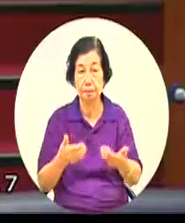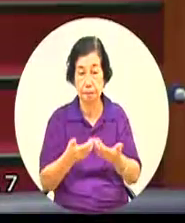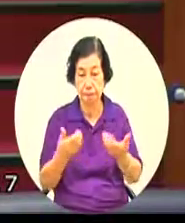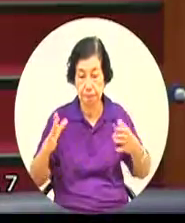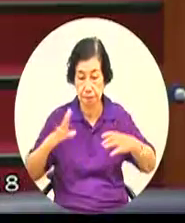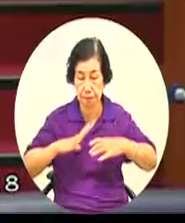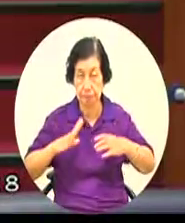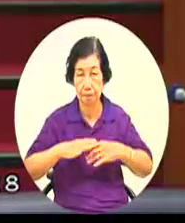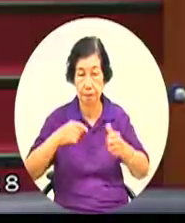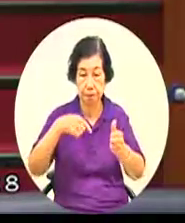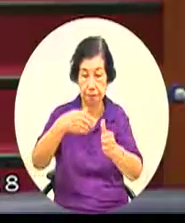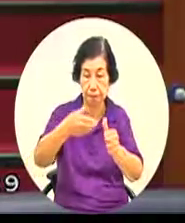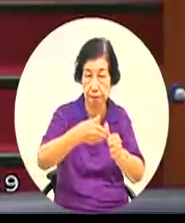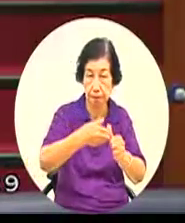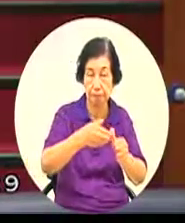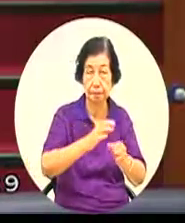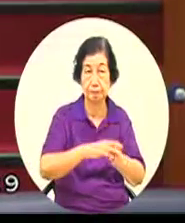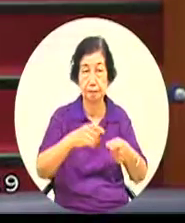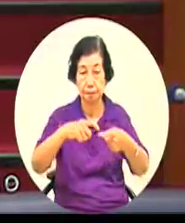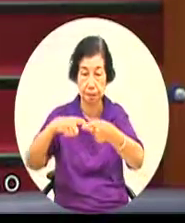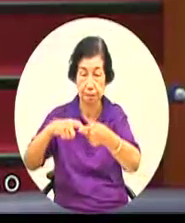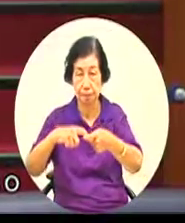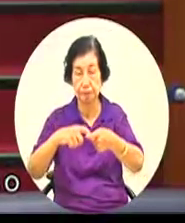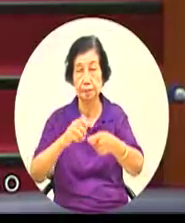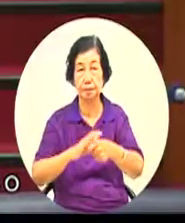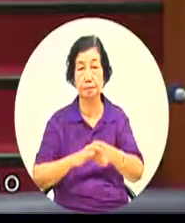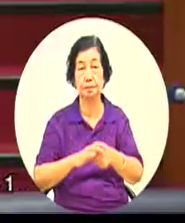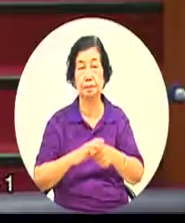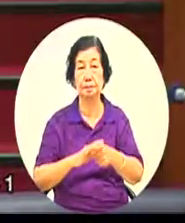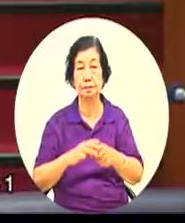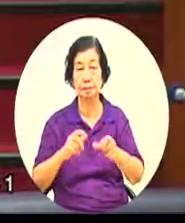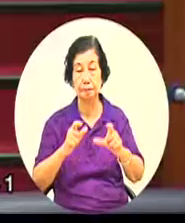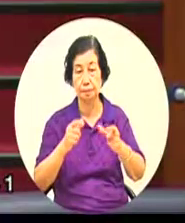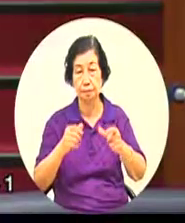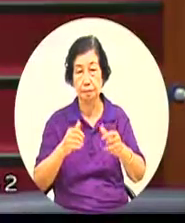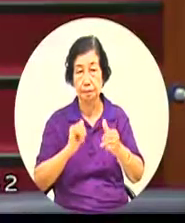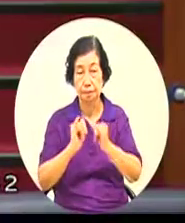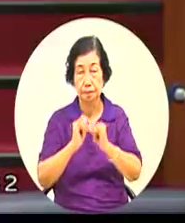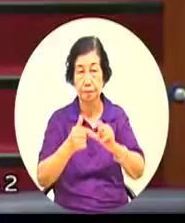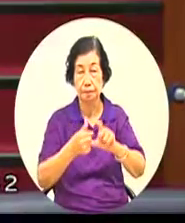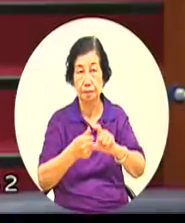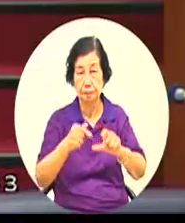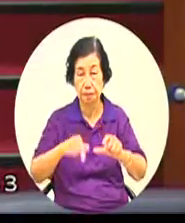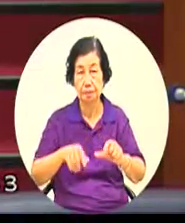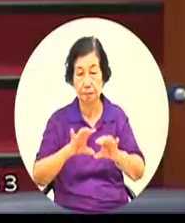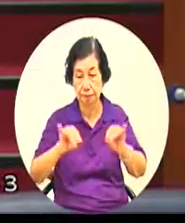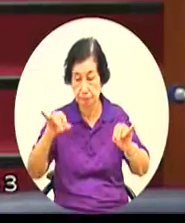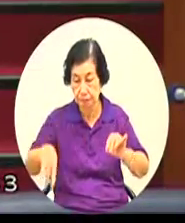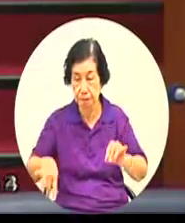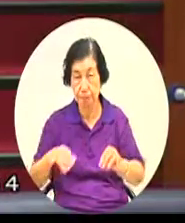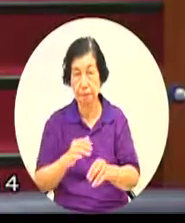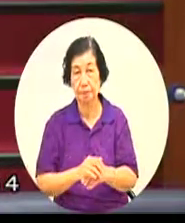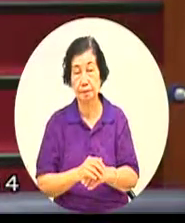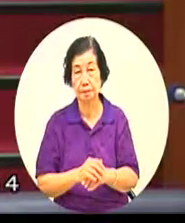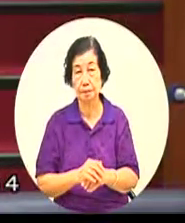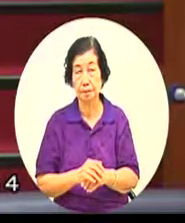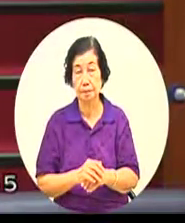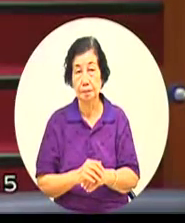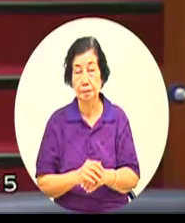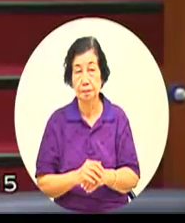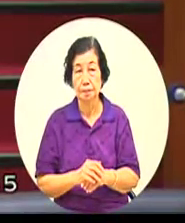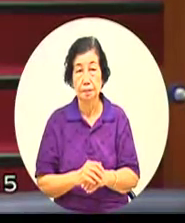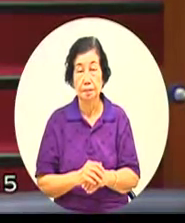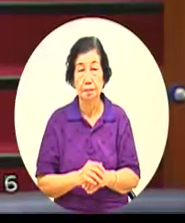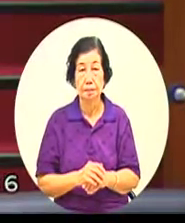教育的部分，没有办法结合到我们的社区跟地方了哈。这个部分哦，是不是等一下我们相关哈教育局相关的